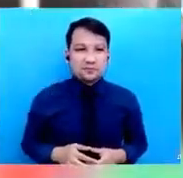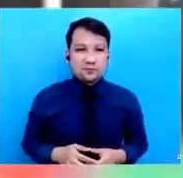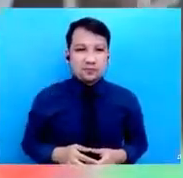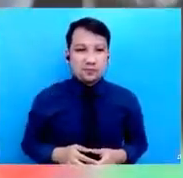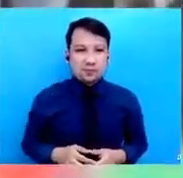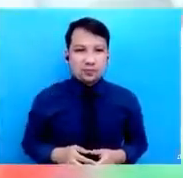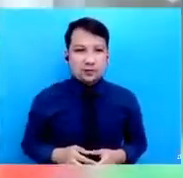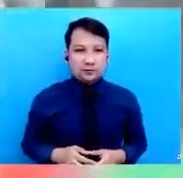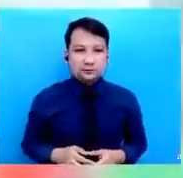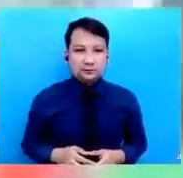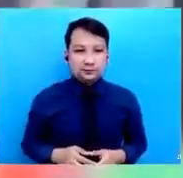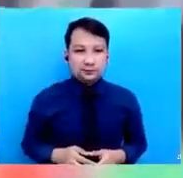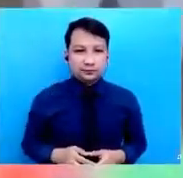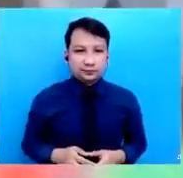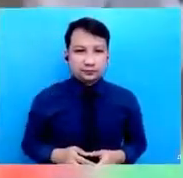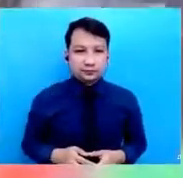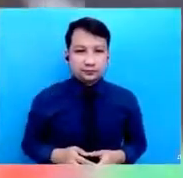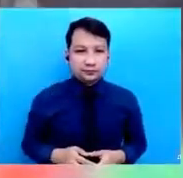Jr.